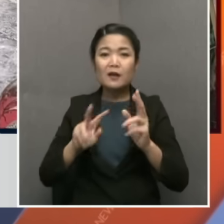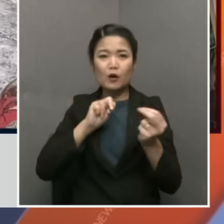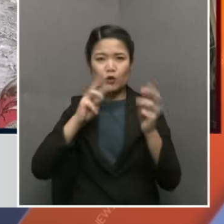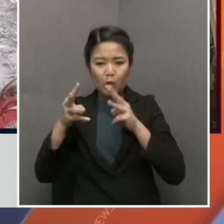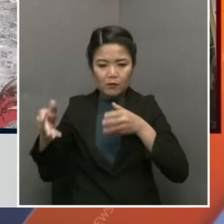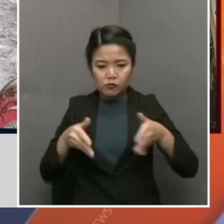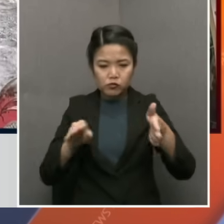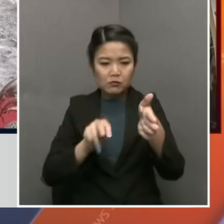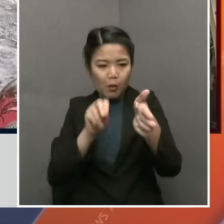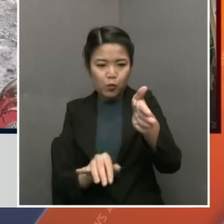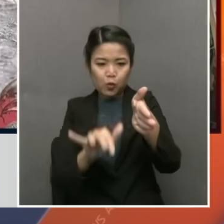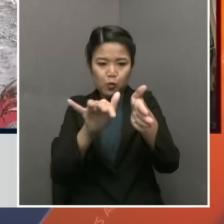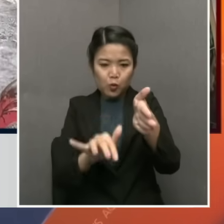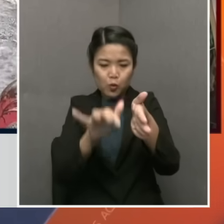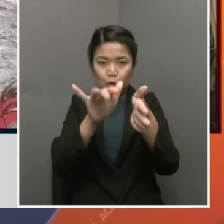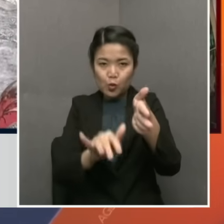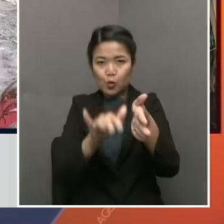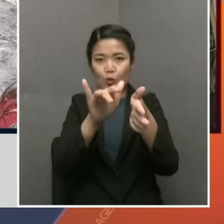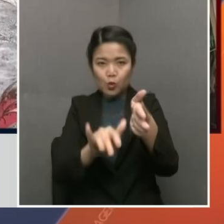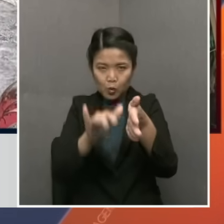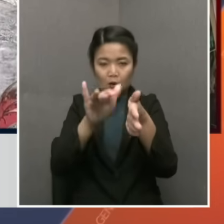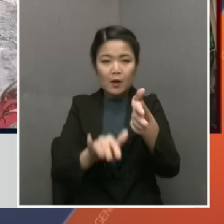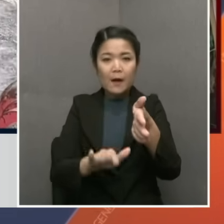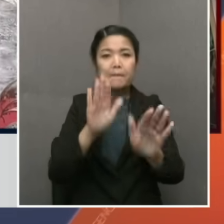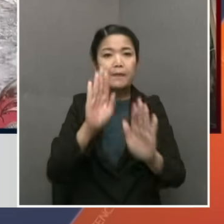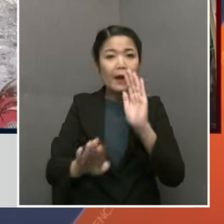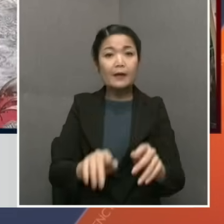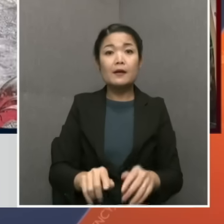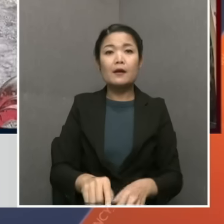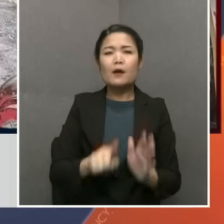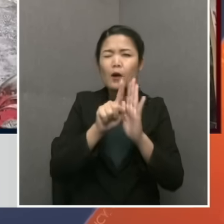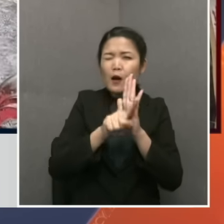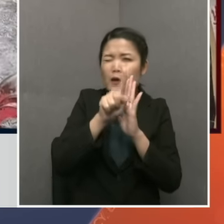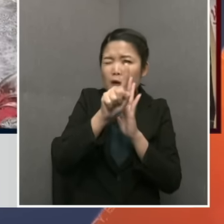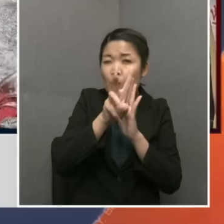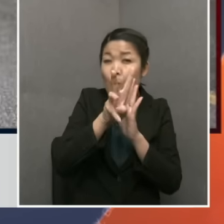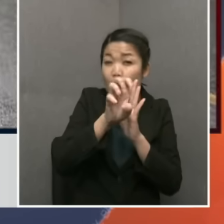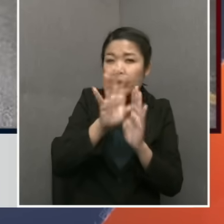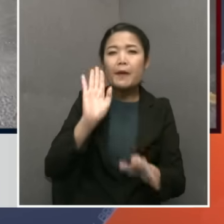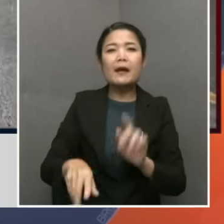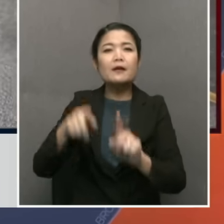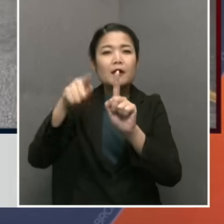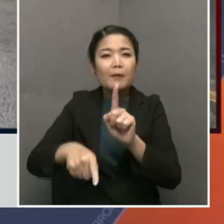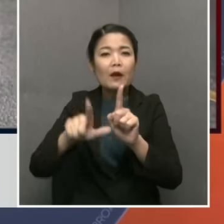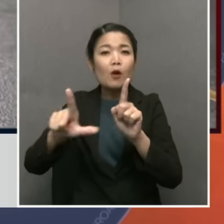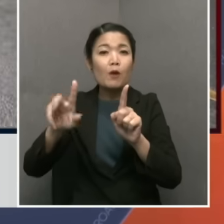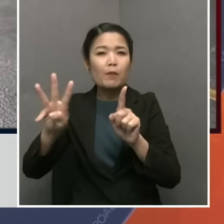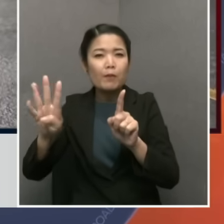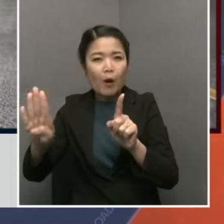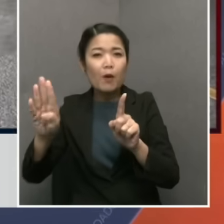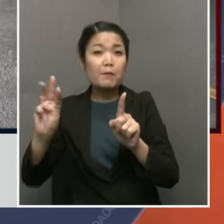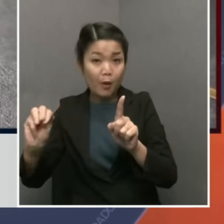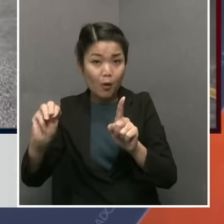อัตราที่สูงนะนับ 1,000เรียกว่าประมาณ 1,000ลูกบาทเมตต่อวินาทีเพราั้นก็มีความจำเป็นล่ะครับว่าไอ้